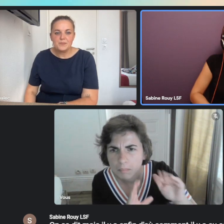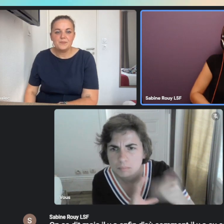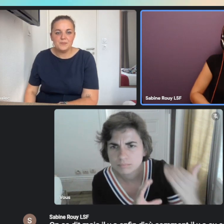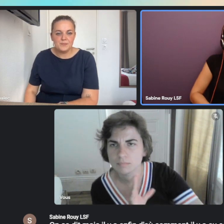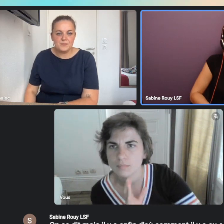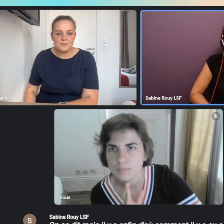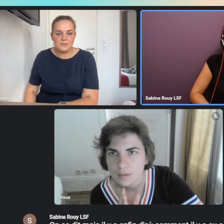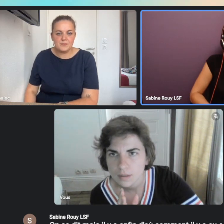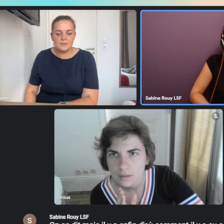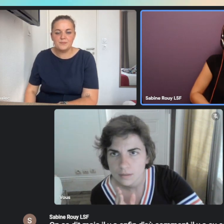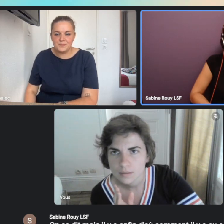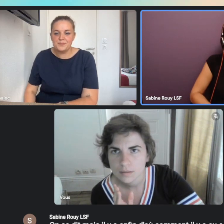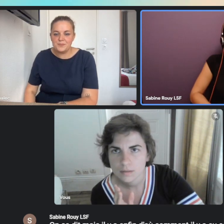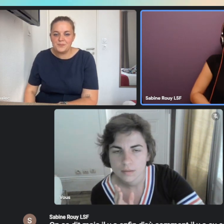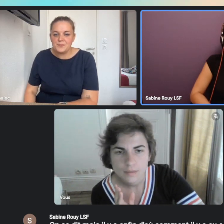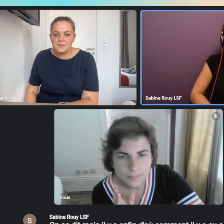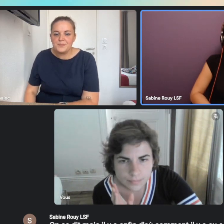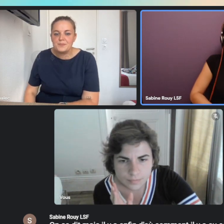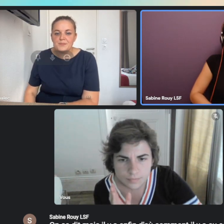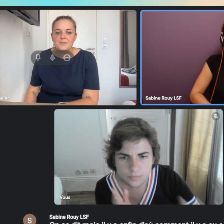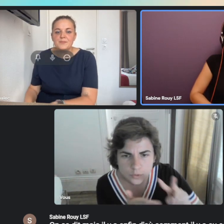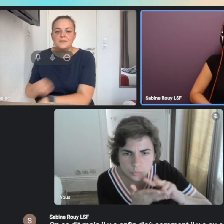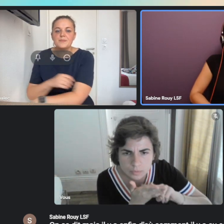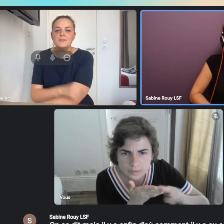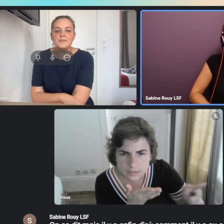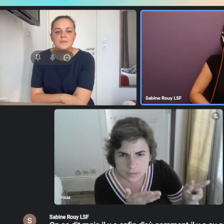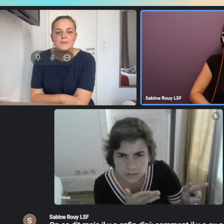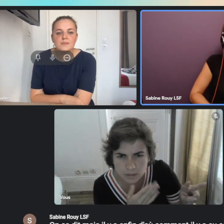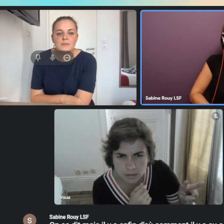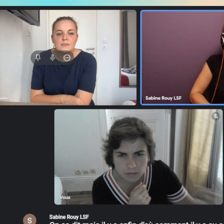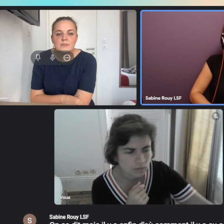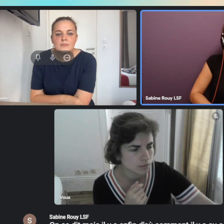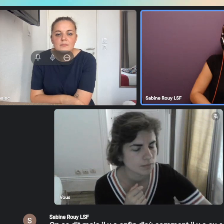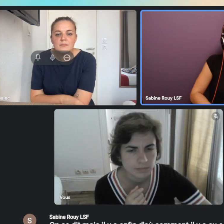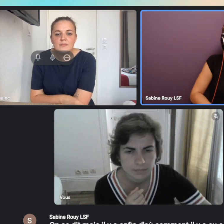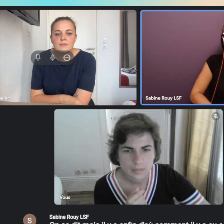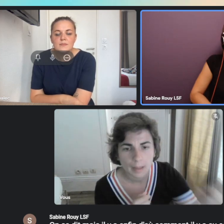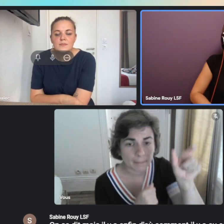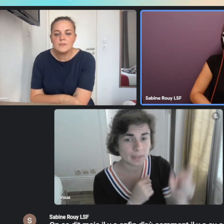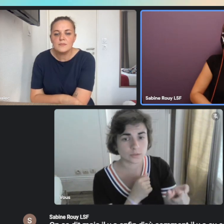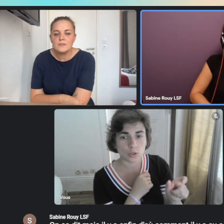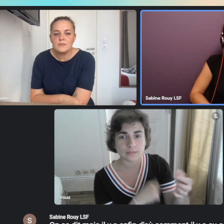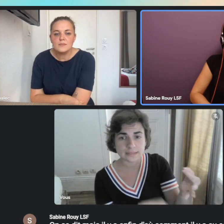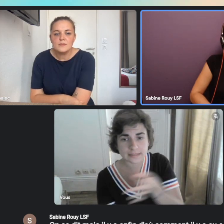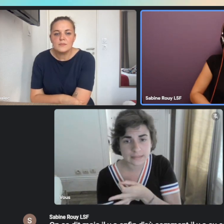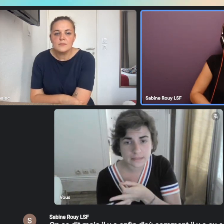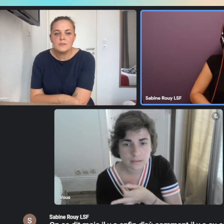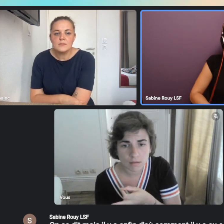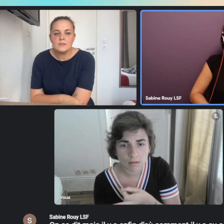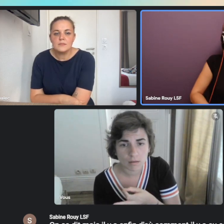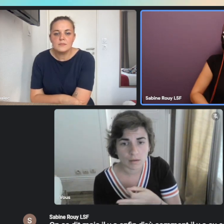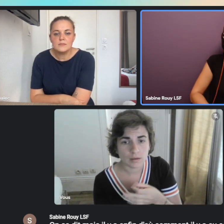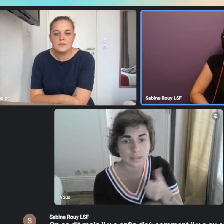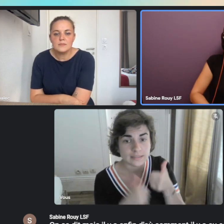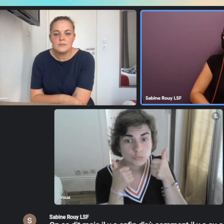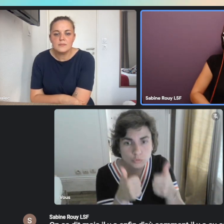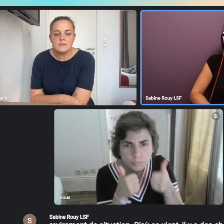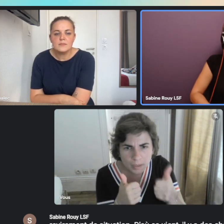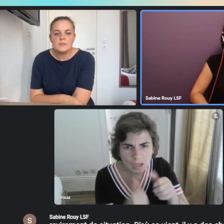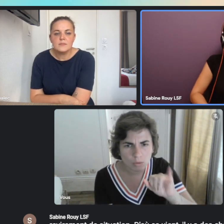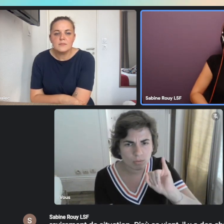Alors, il y a un autre message. Mmh. Je lis. Alors, une personne